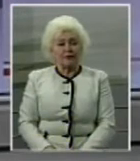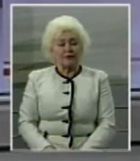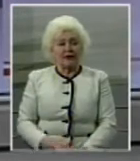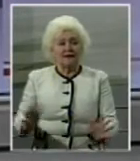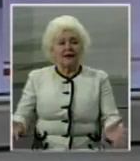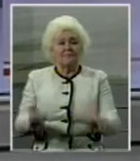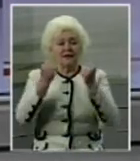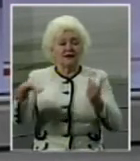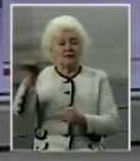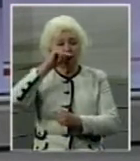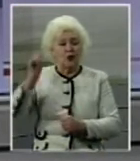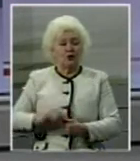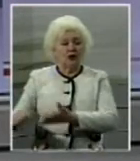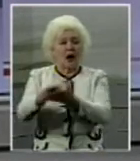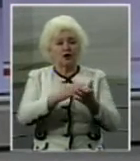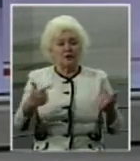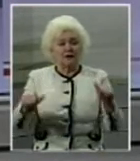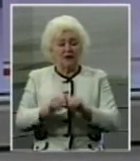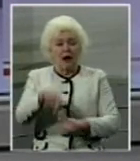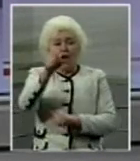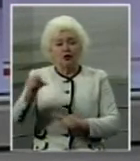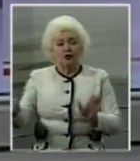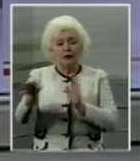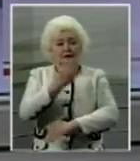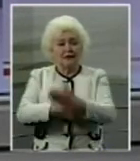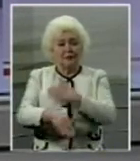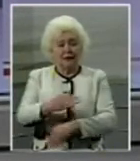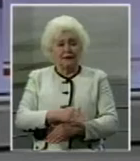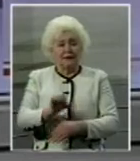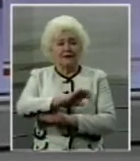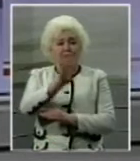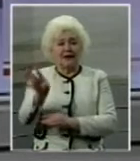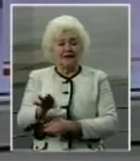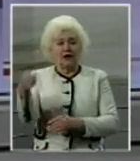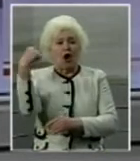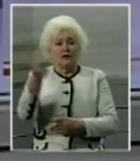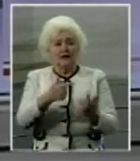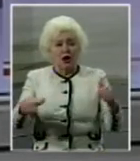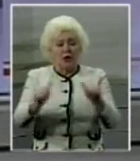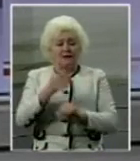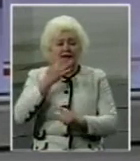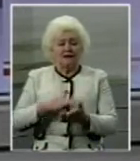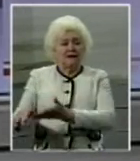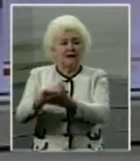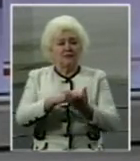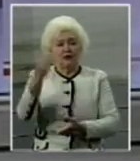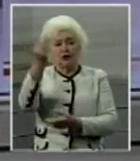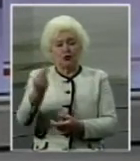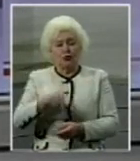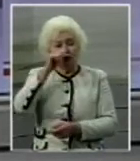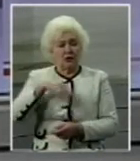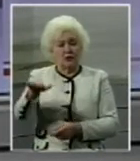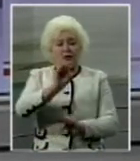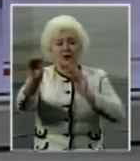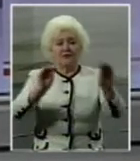За підтримки Всеукраїнської громадської організації людей з інвалідністю «Веліт» та обласної організації Національної спілки художників України